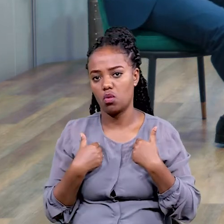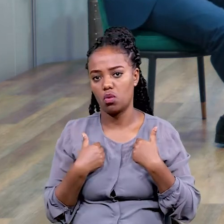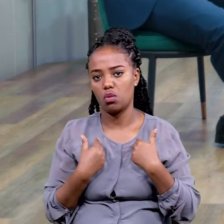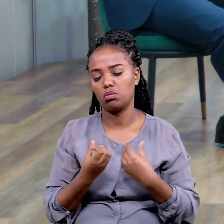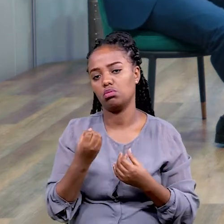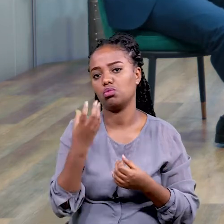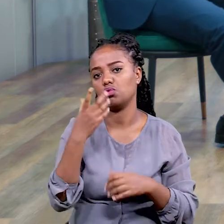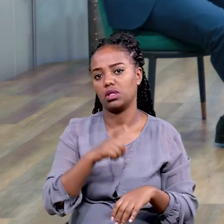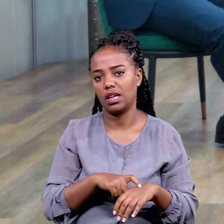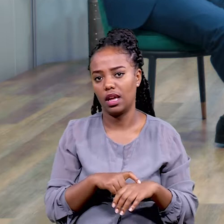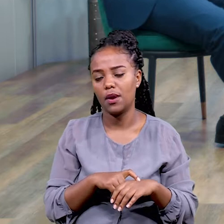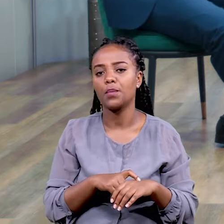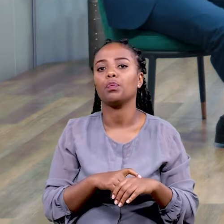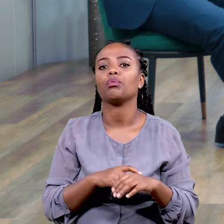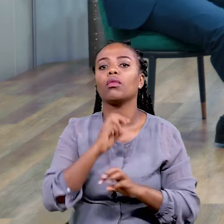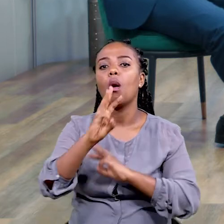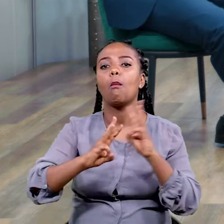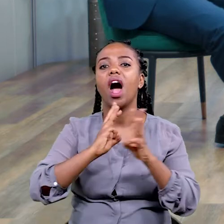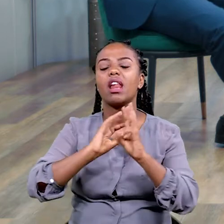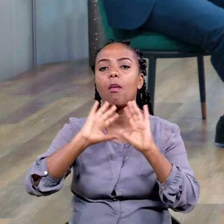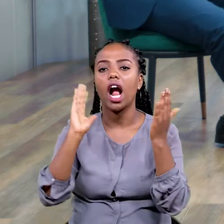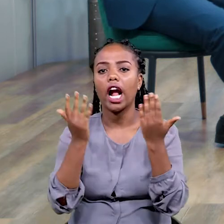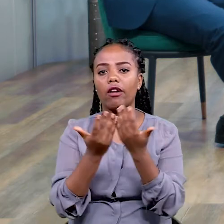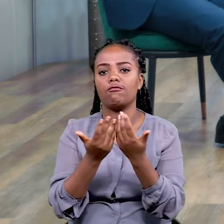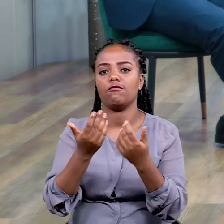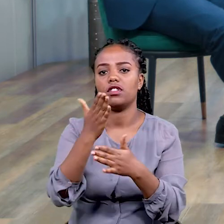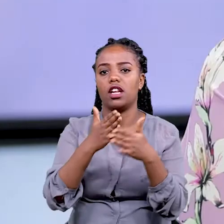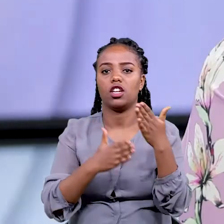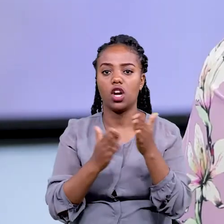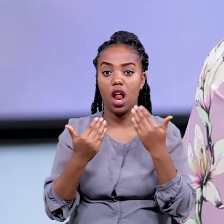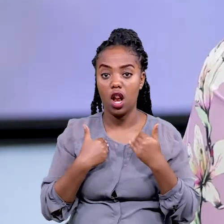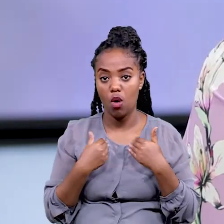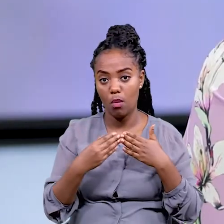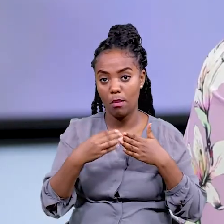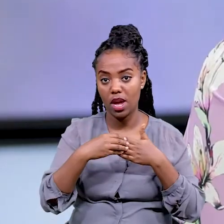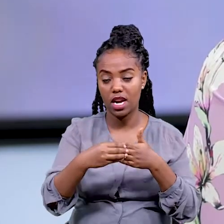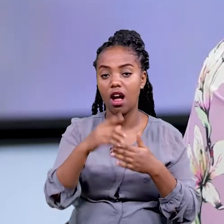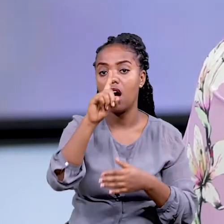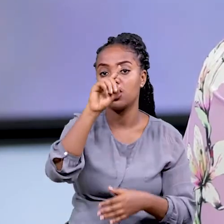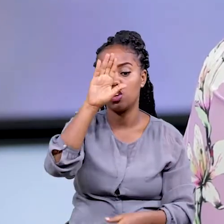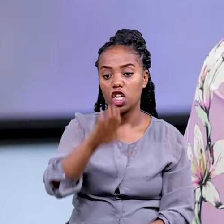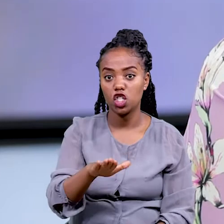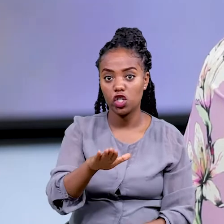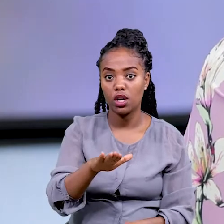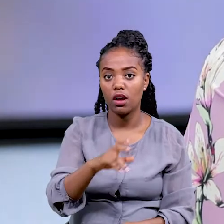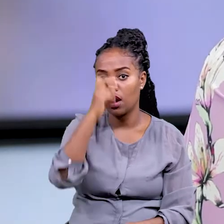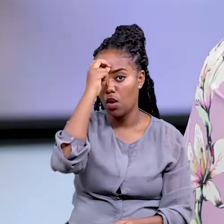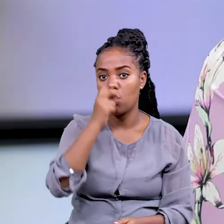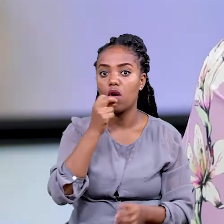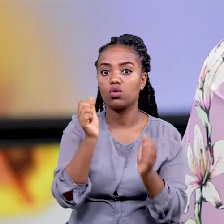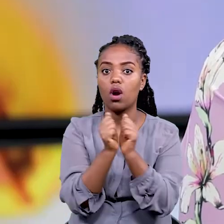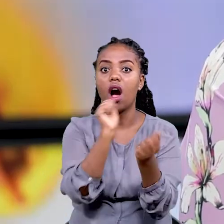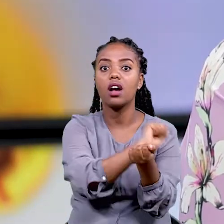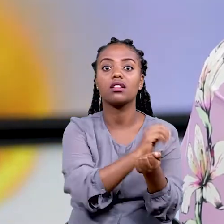ኢንስታንሶች አሉ። ብዙ ጊዜ በዓለም አቀፍ ደረጃ ባለው መርህ አንድ ልጅ ከወላጁ